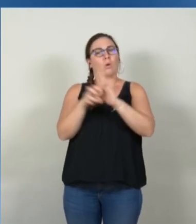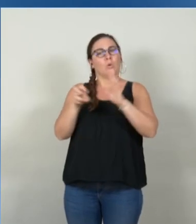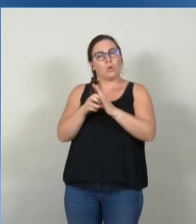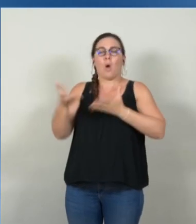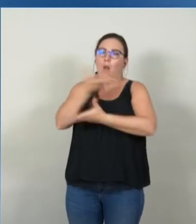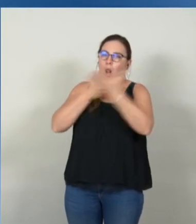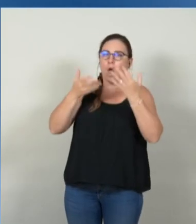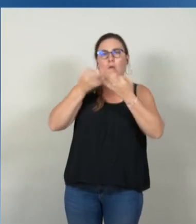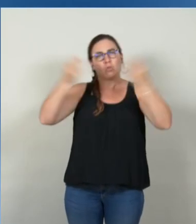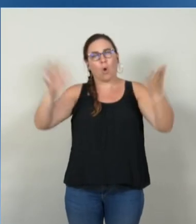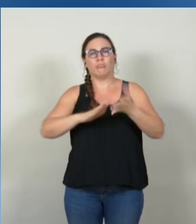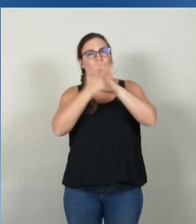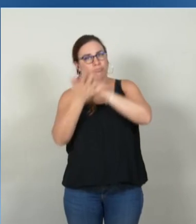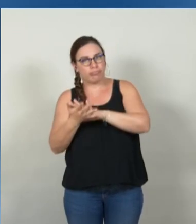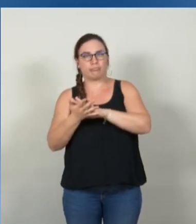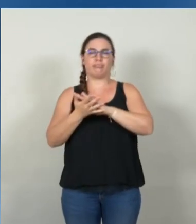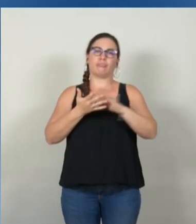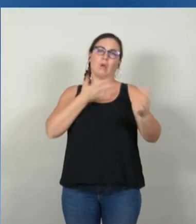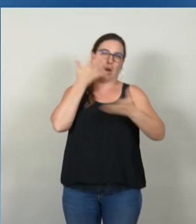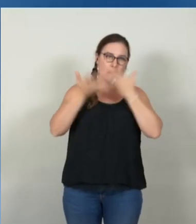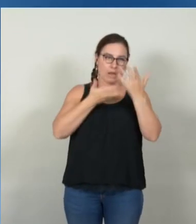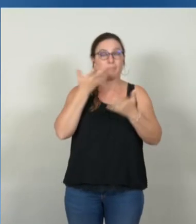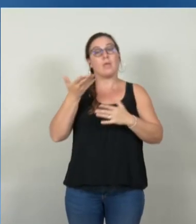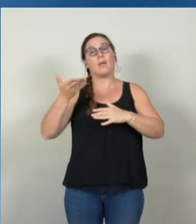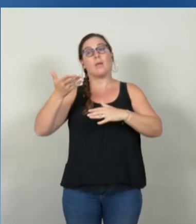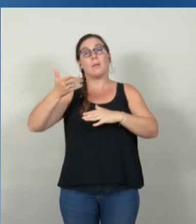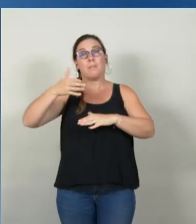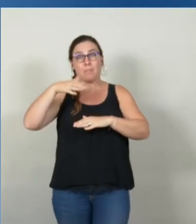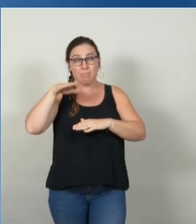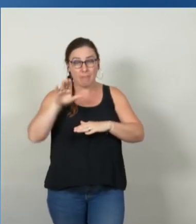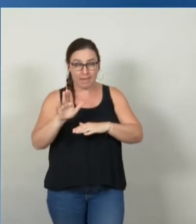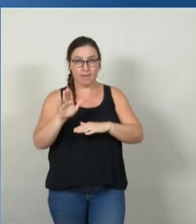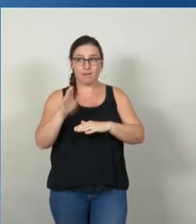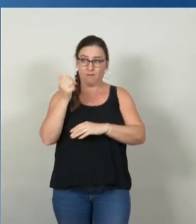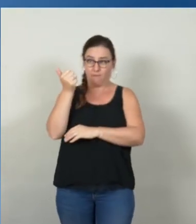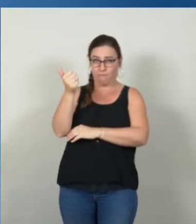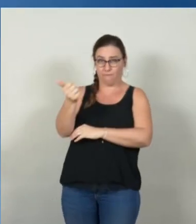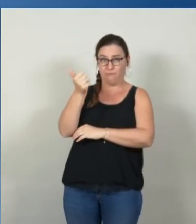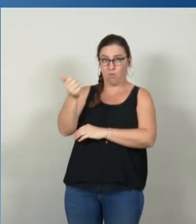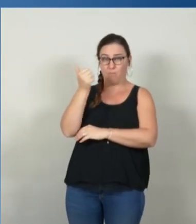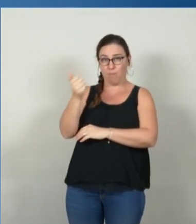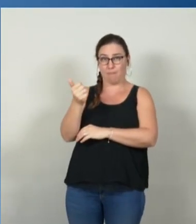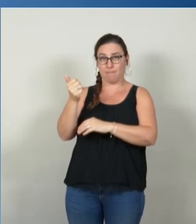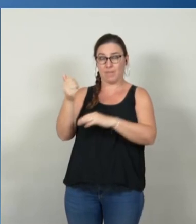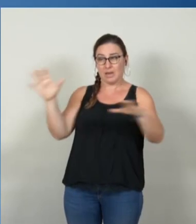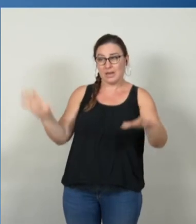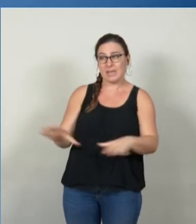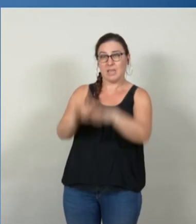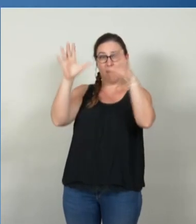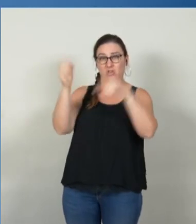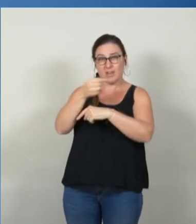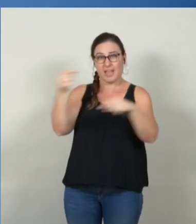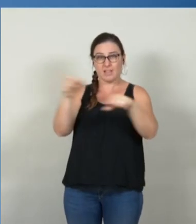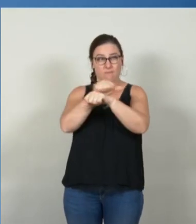transition écologique mais le cumul de ce que vous véhiculez vous de négatif